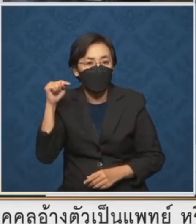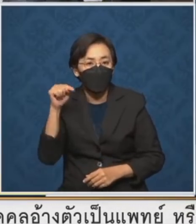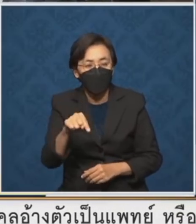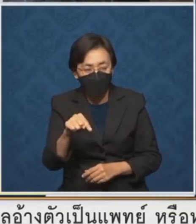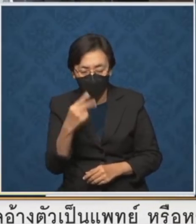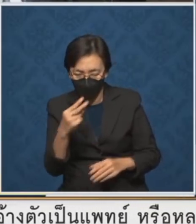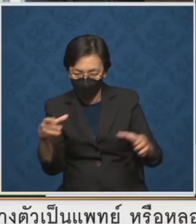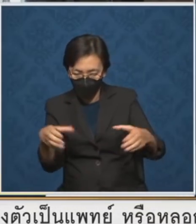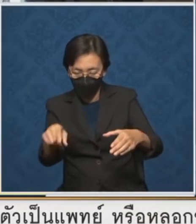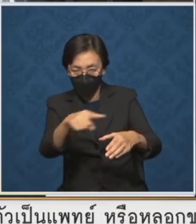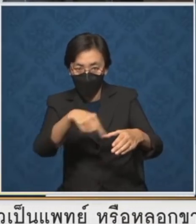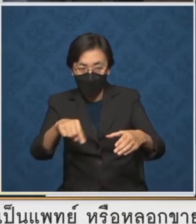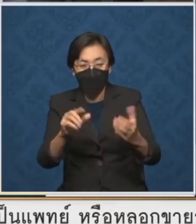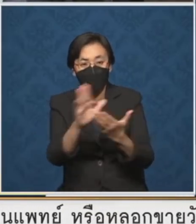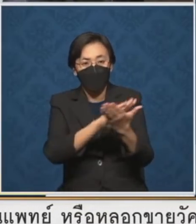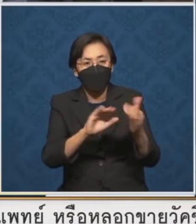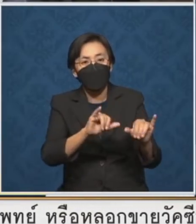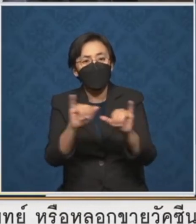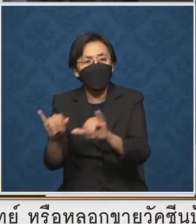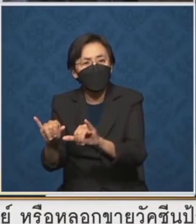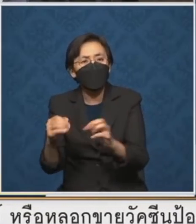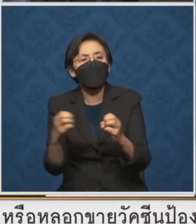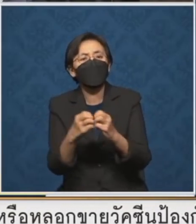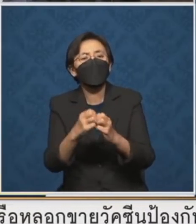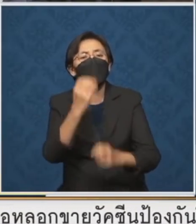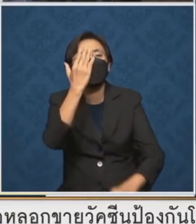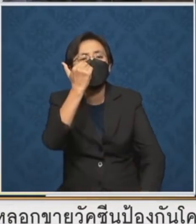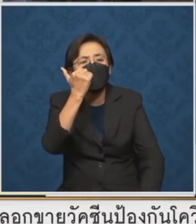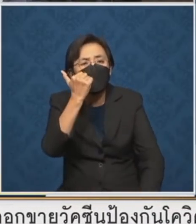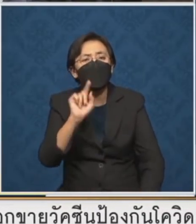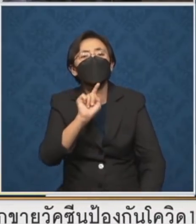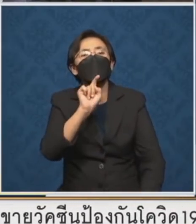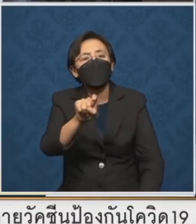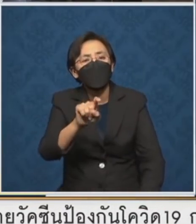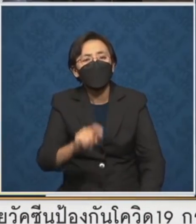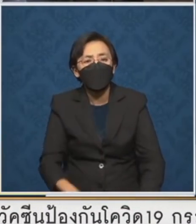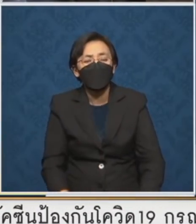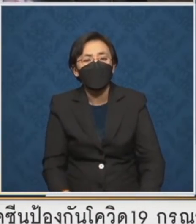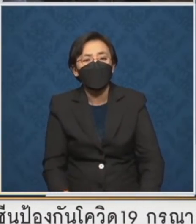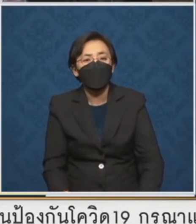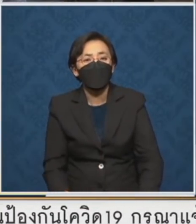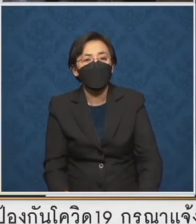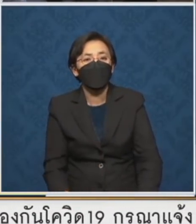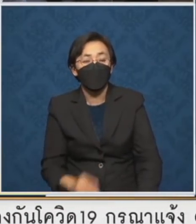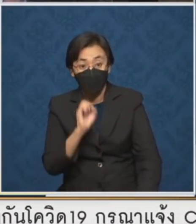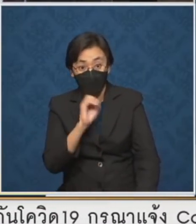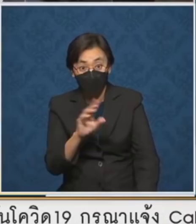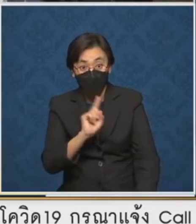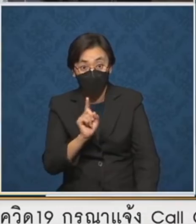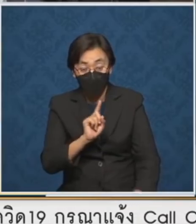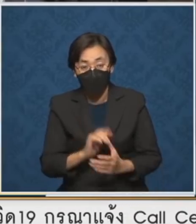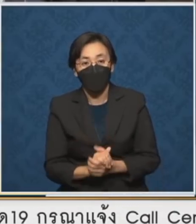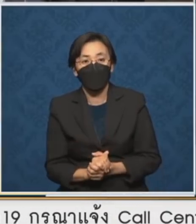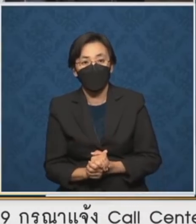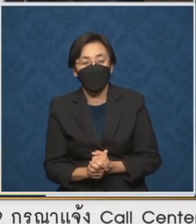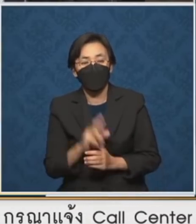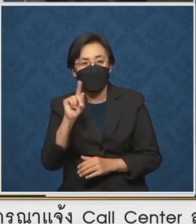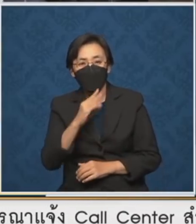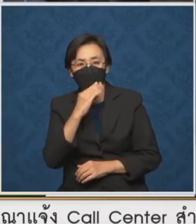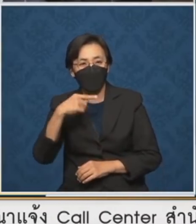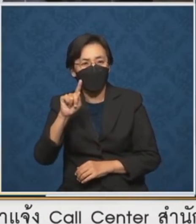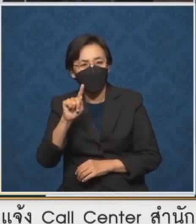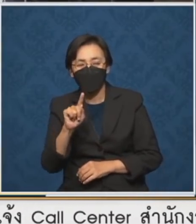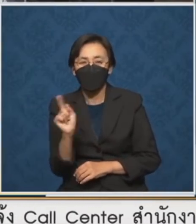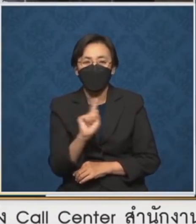ากลุ่มย้ายประเทศครับผมถามจริงไปยุ่งอะไรกับเขาอะนอกจากนั้นก็ยังตอกย้ำต่อเนื่องว่าเอาข่าวปลอมมาบังหน้าเ